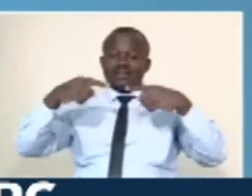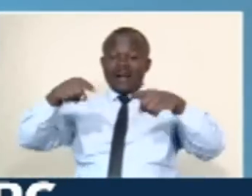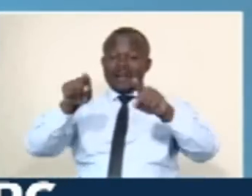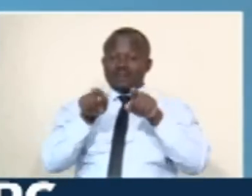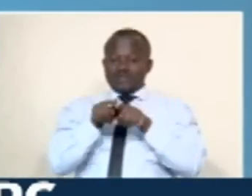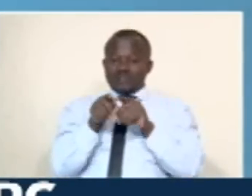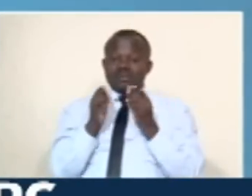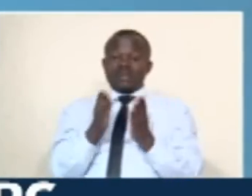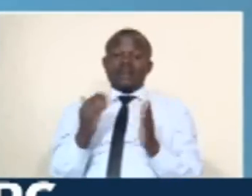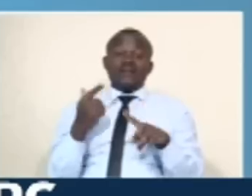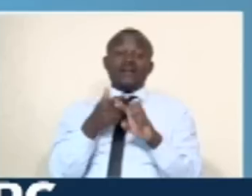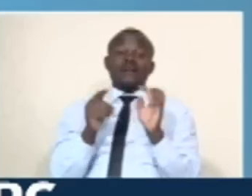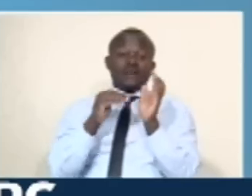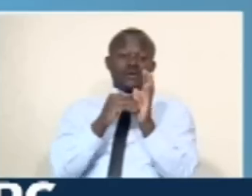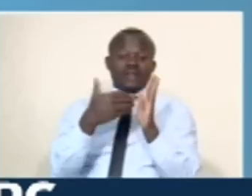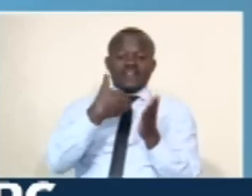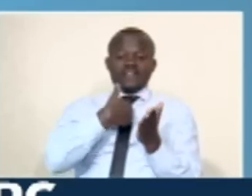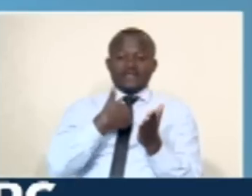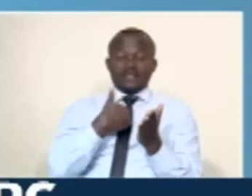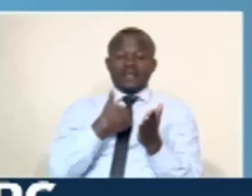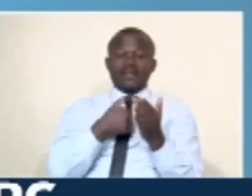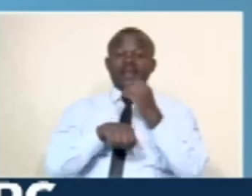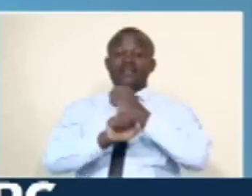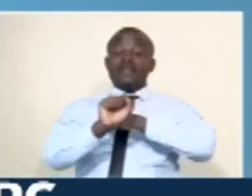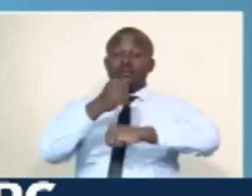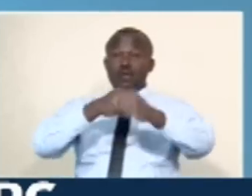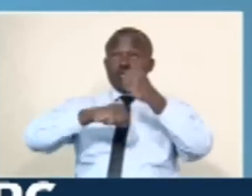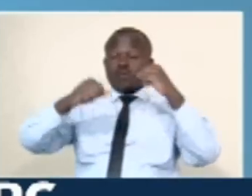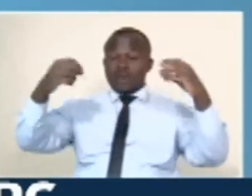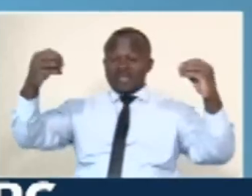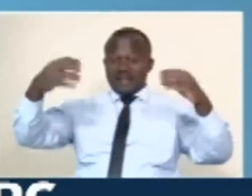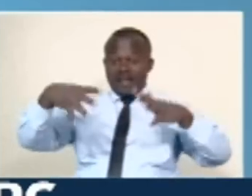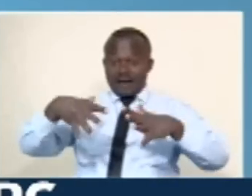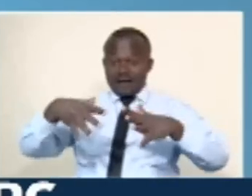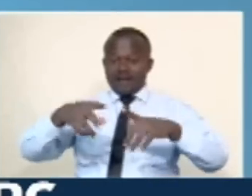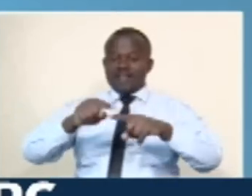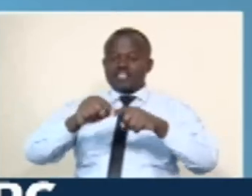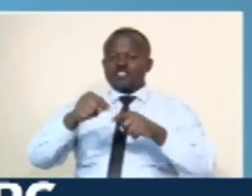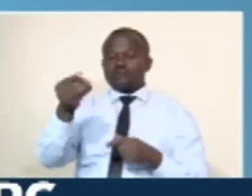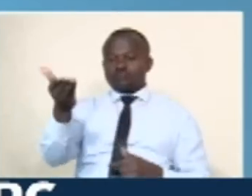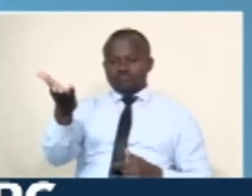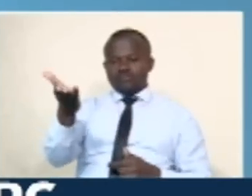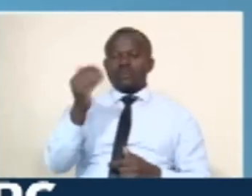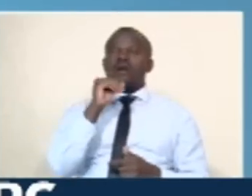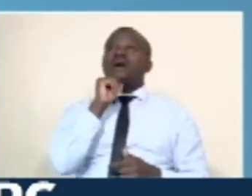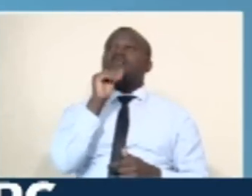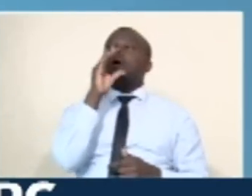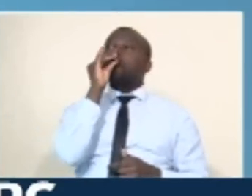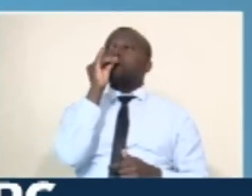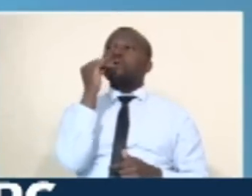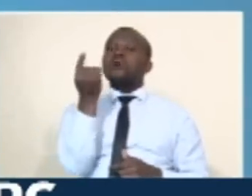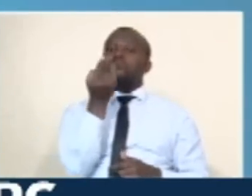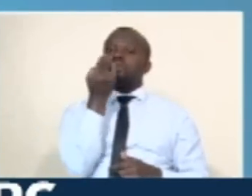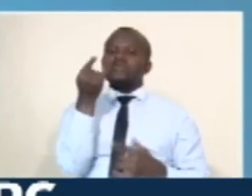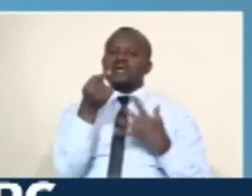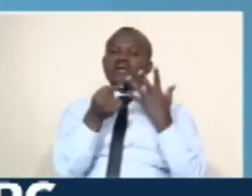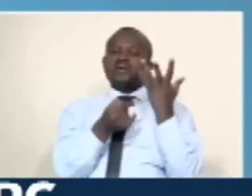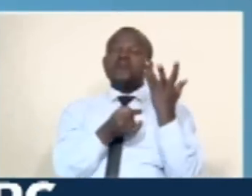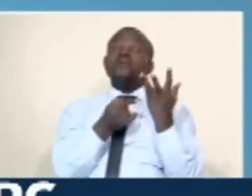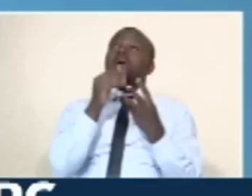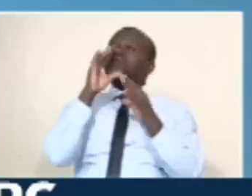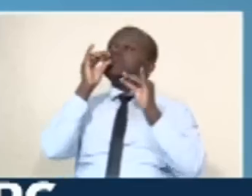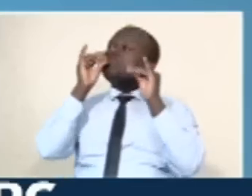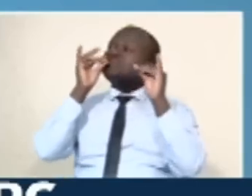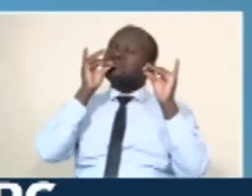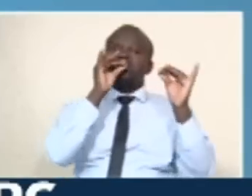itangazo rinafite ibikorwa bifatika rishingiraho, atari kuvuga gusa ibintu mu kirere. Ni